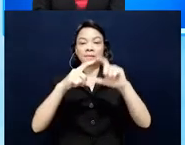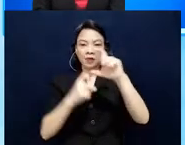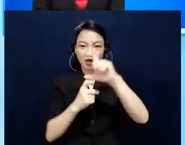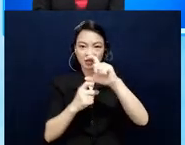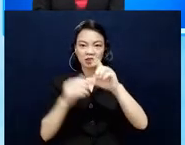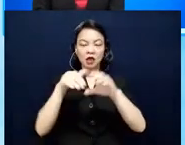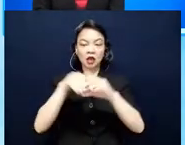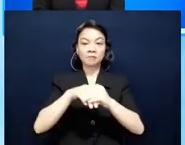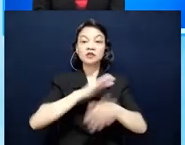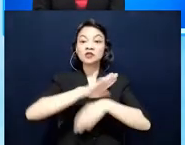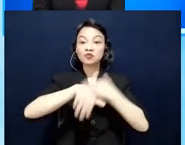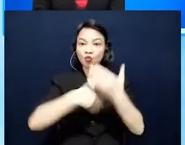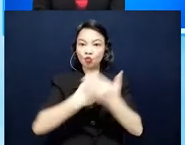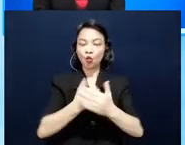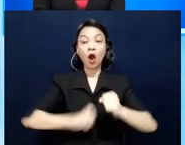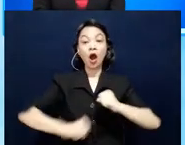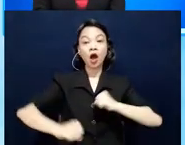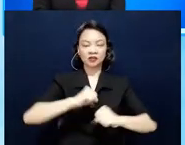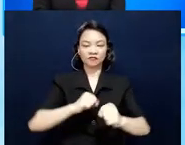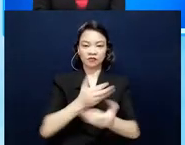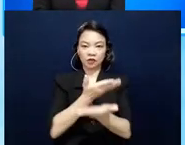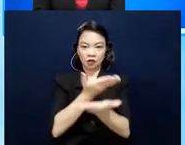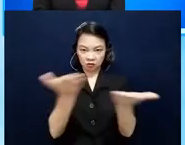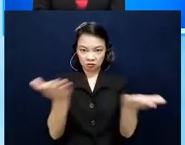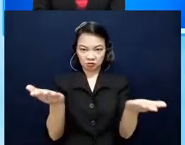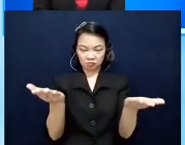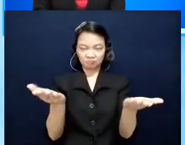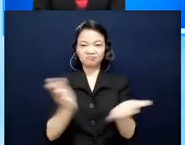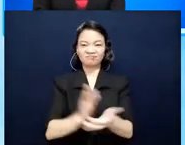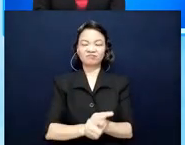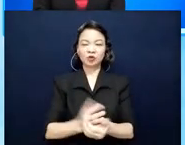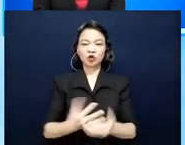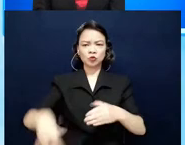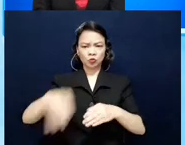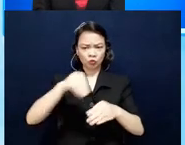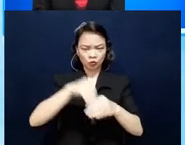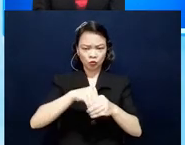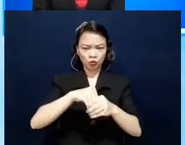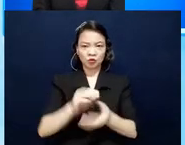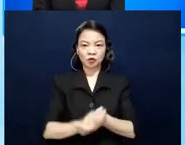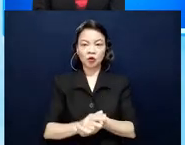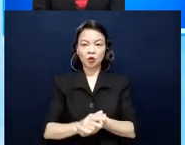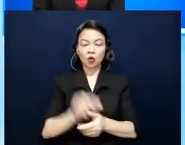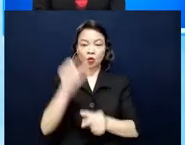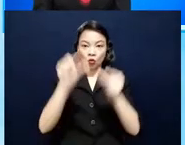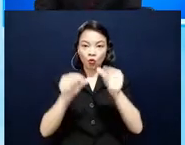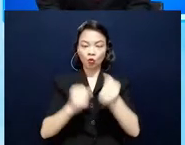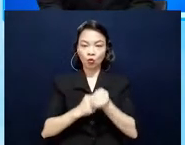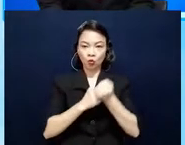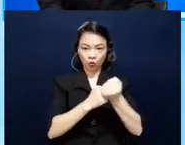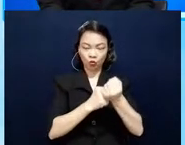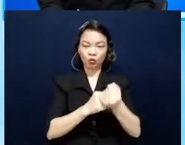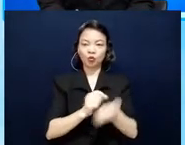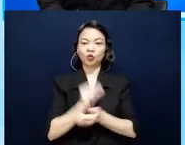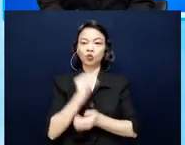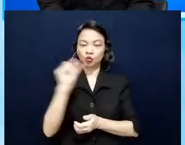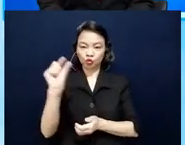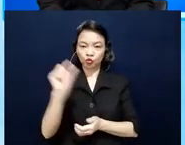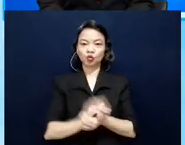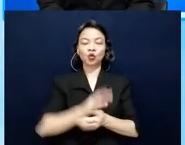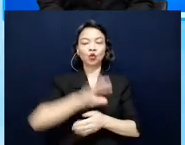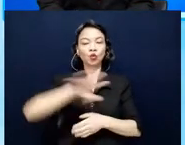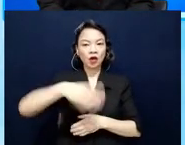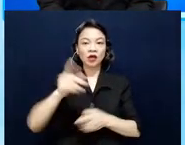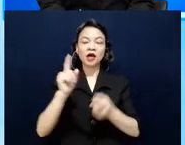aktivitas yang dilakukan, sekaligus menjadi agent of change bagi keluarga, teman,